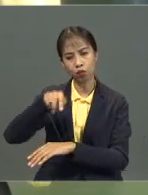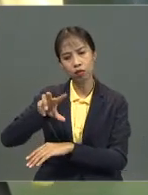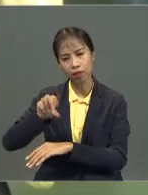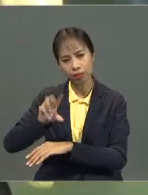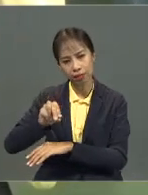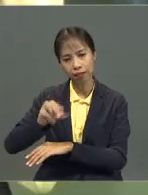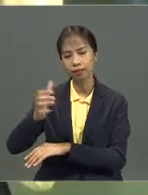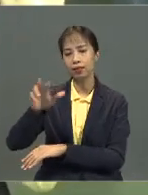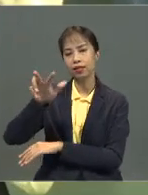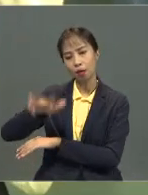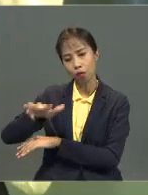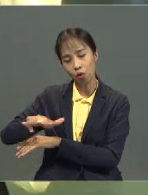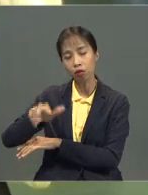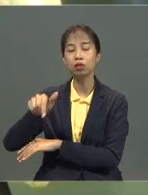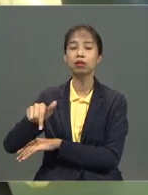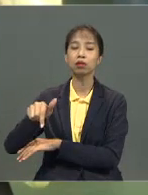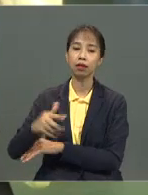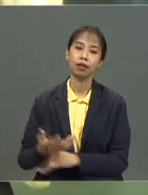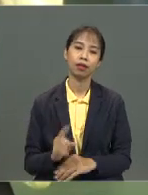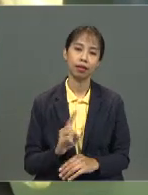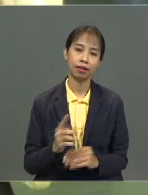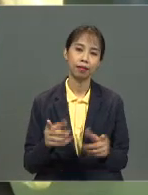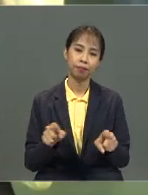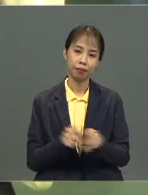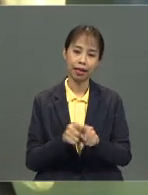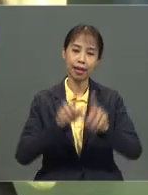14:00 น. 14:30 น. และ15:00 น. นะคะโดยจะแบ่ง